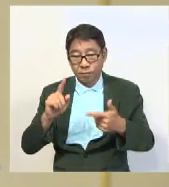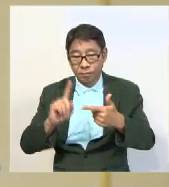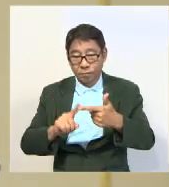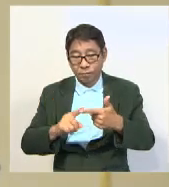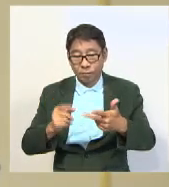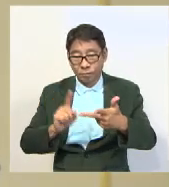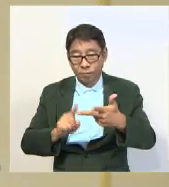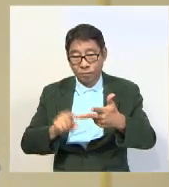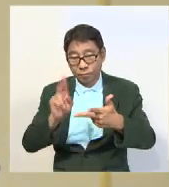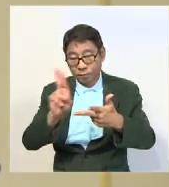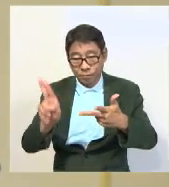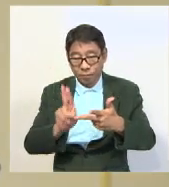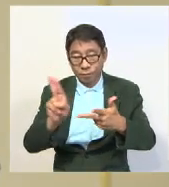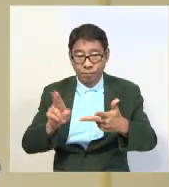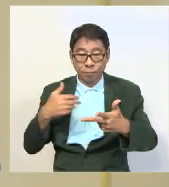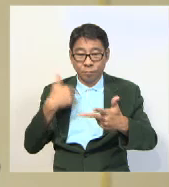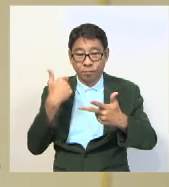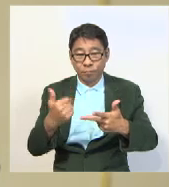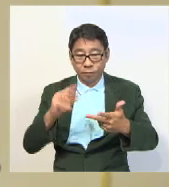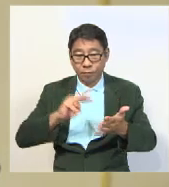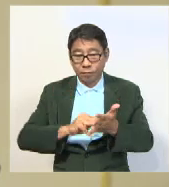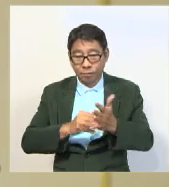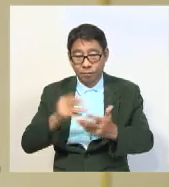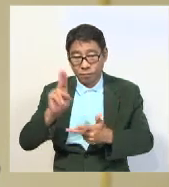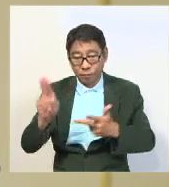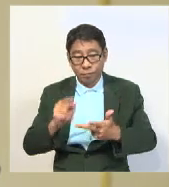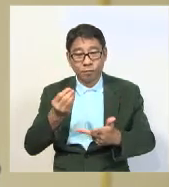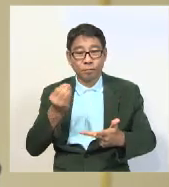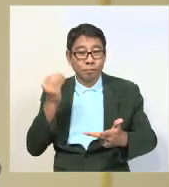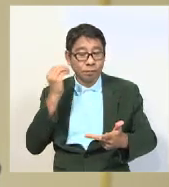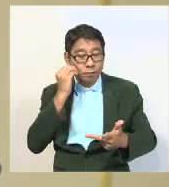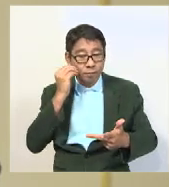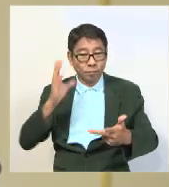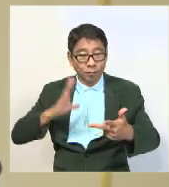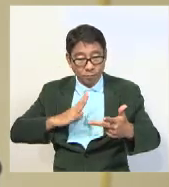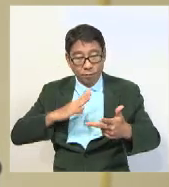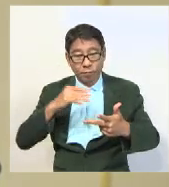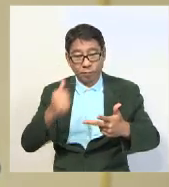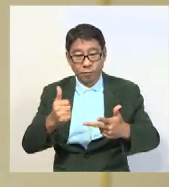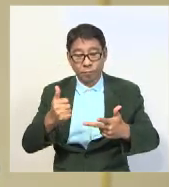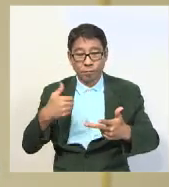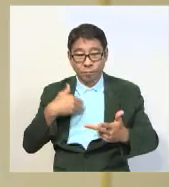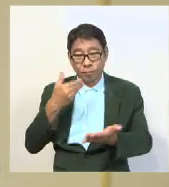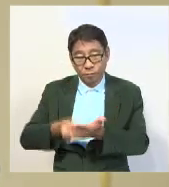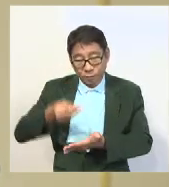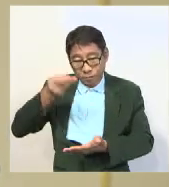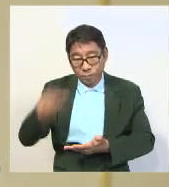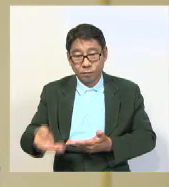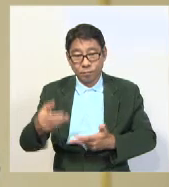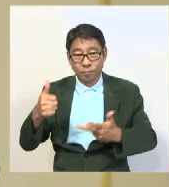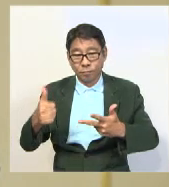ะครับใช้เนี่ยนะครับก็หมายถึงใช้เพื่อที่อยู่อาศัยด้วยนะครับจะมีวงเงินให้แ